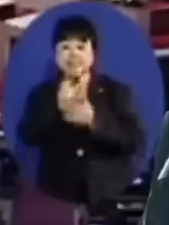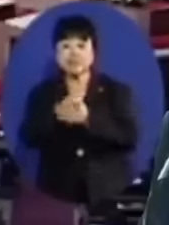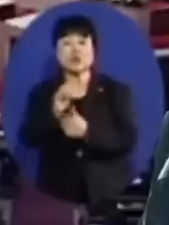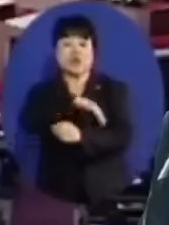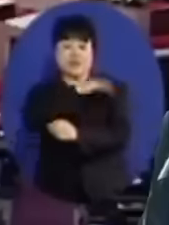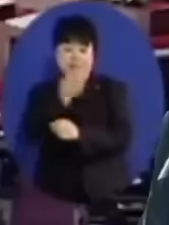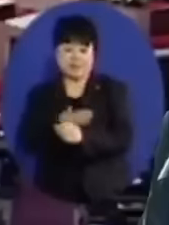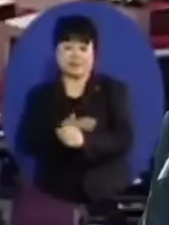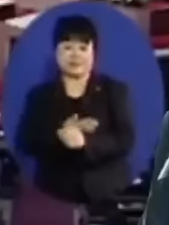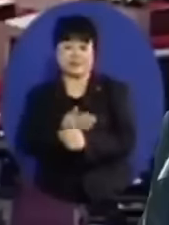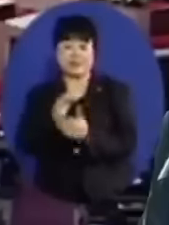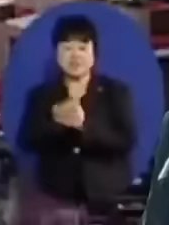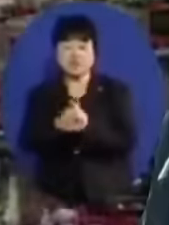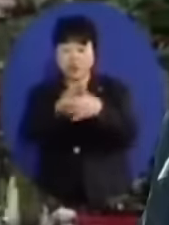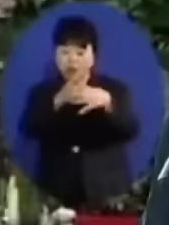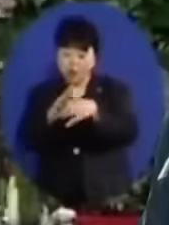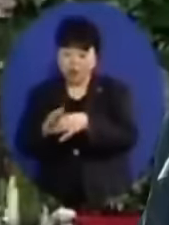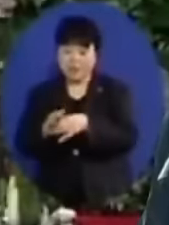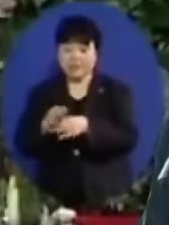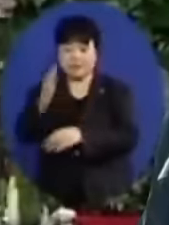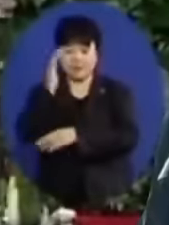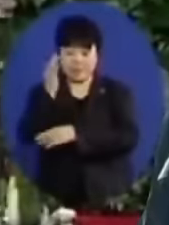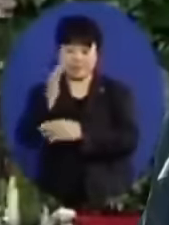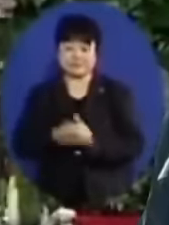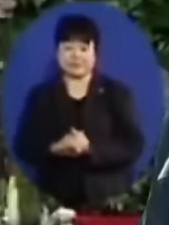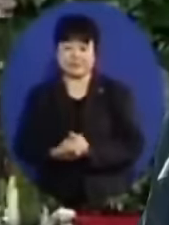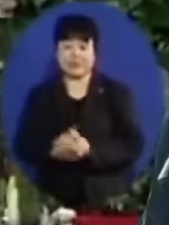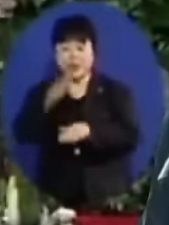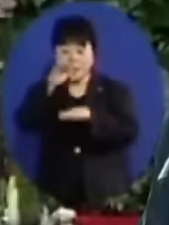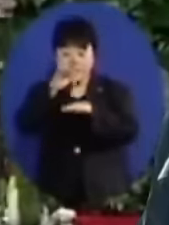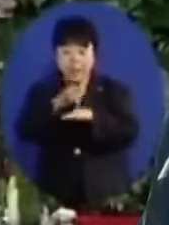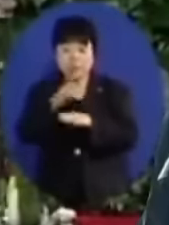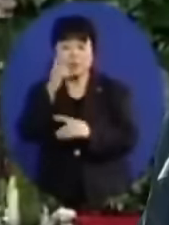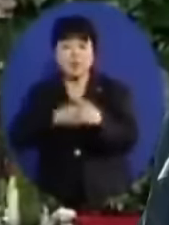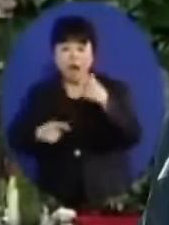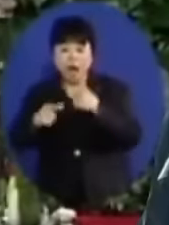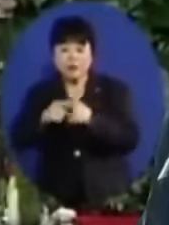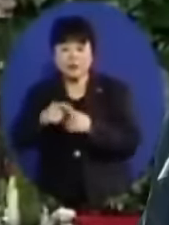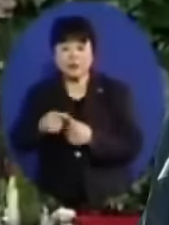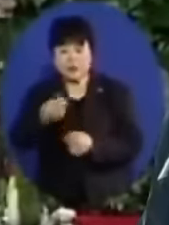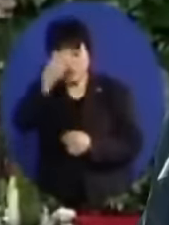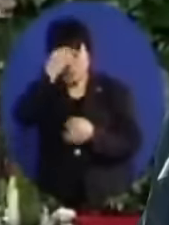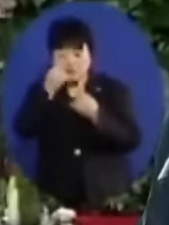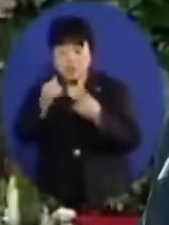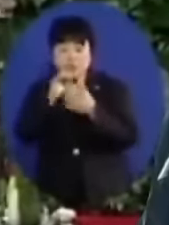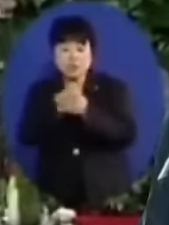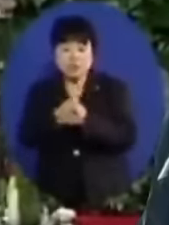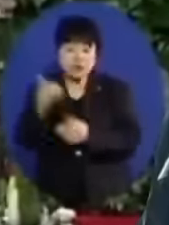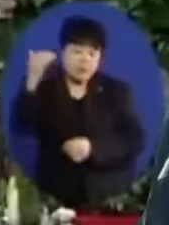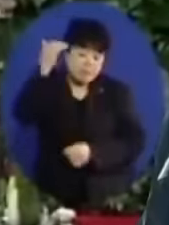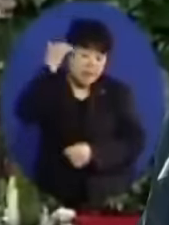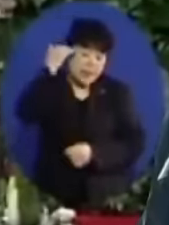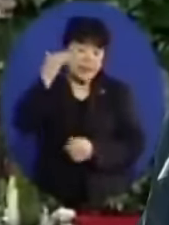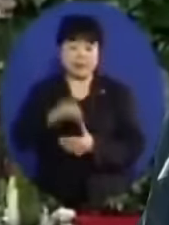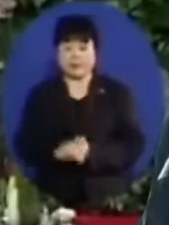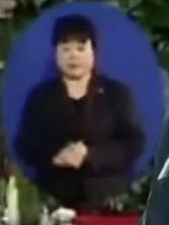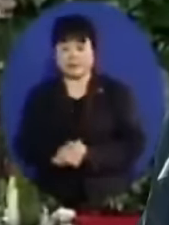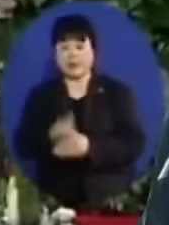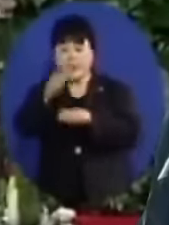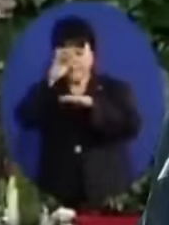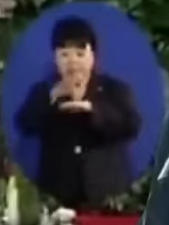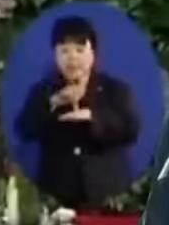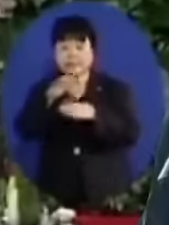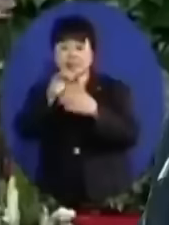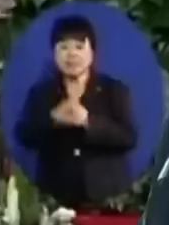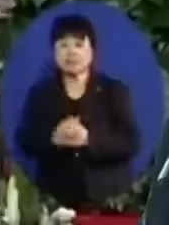능력에서 기도와 관련해서 이렇게 말했습니다. 마귀는 무엇보다도 그리스도인이 기도하는 것을 방해하려고 한다. 마귀는